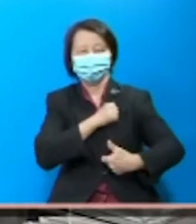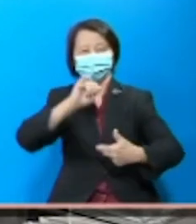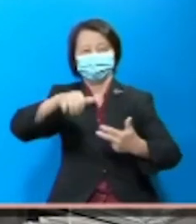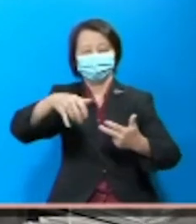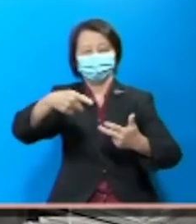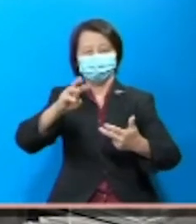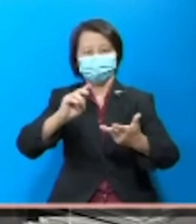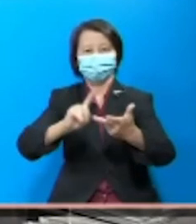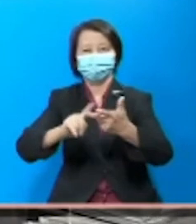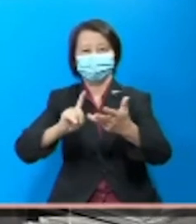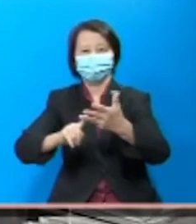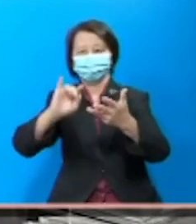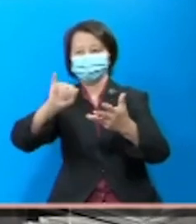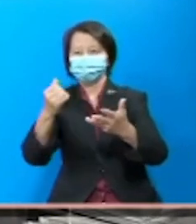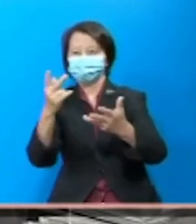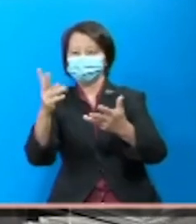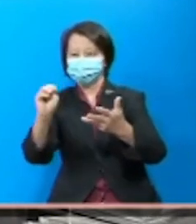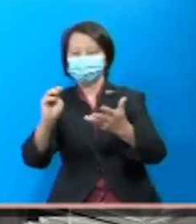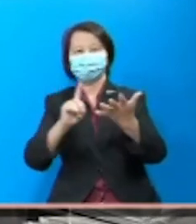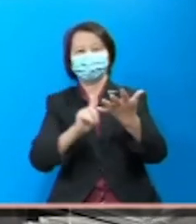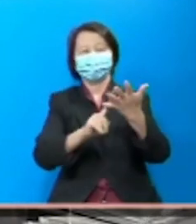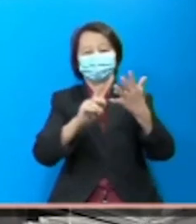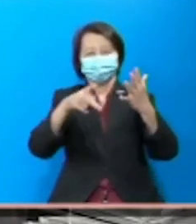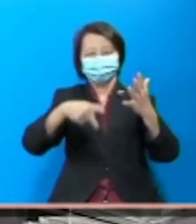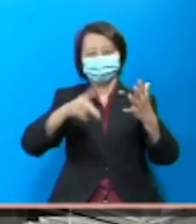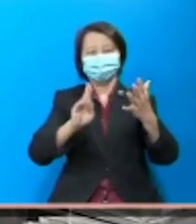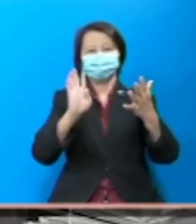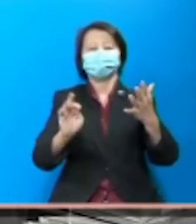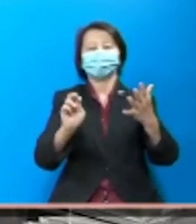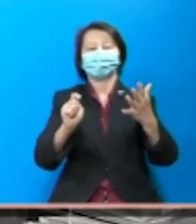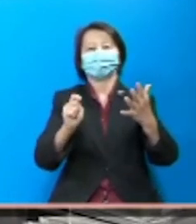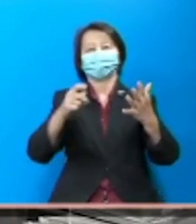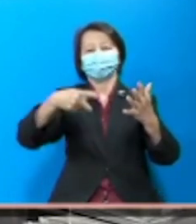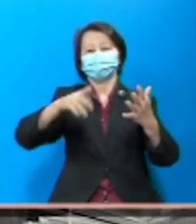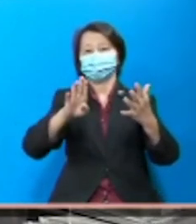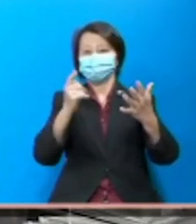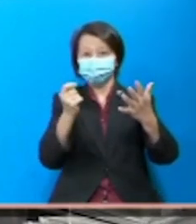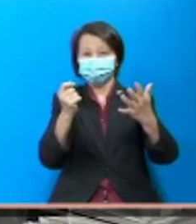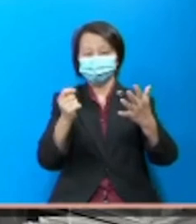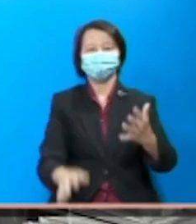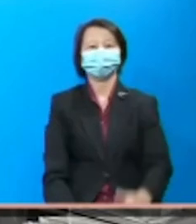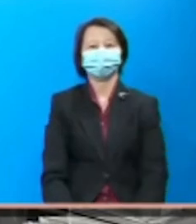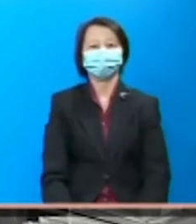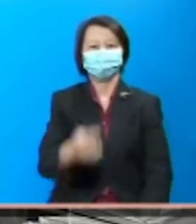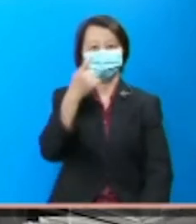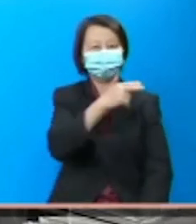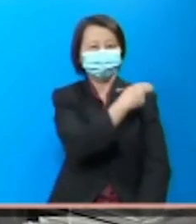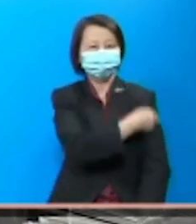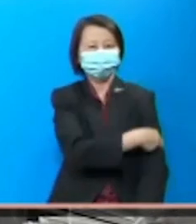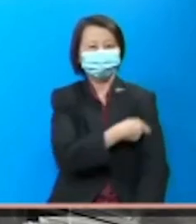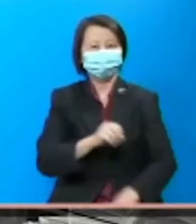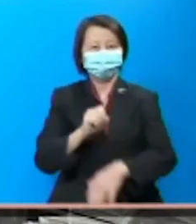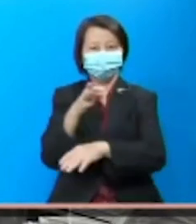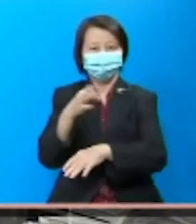awam jabatan kebajikan masyarakat dan pihak berkuasa tempatan untuk Hospital kolesom last one betul